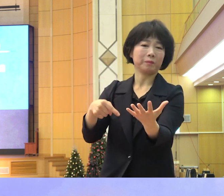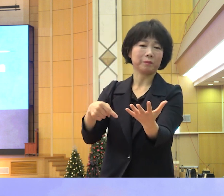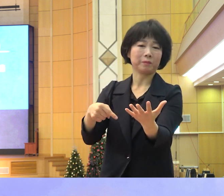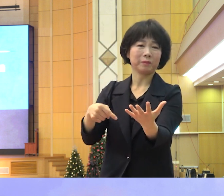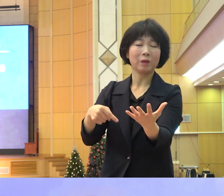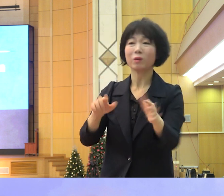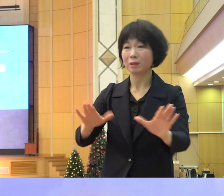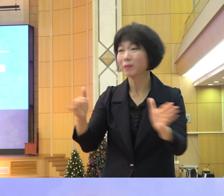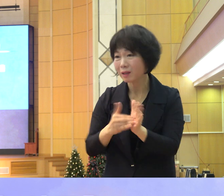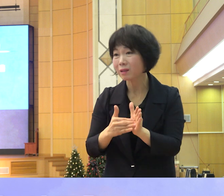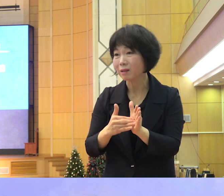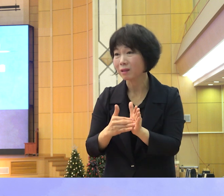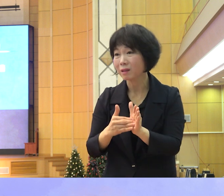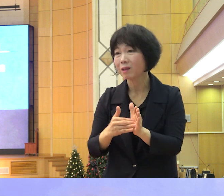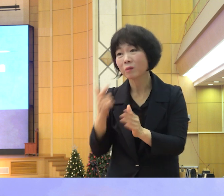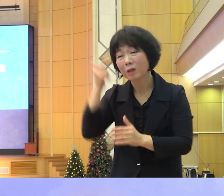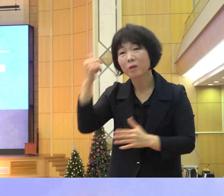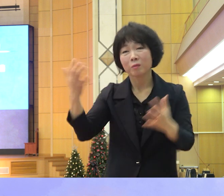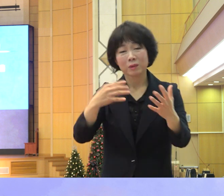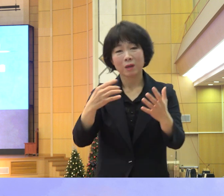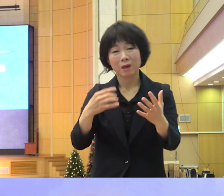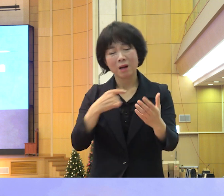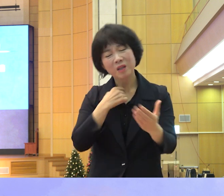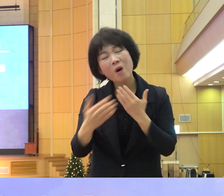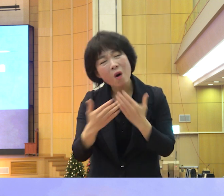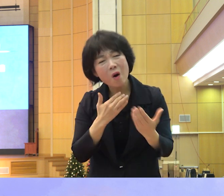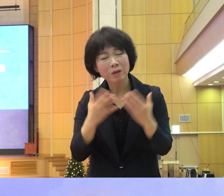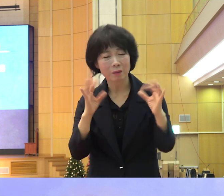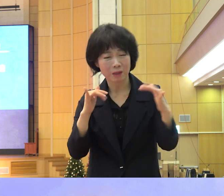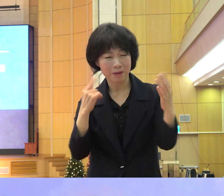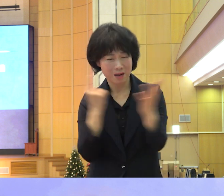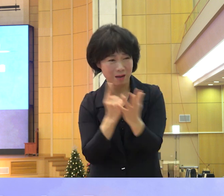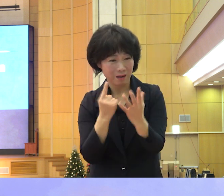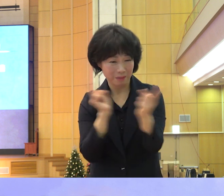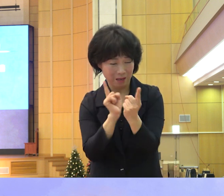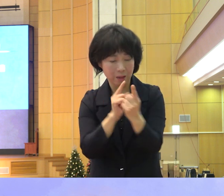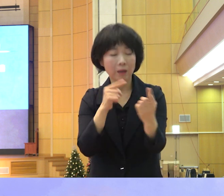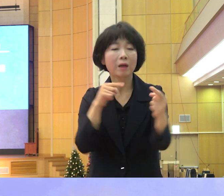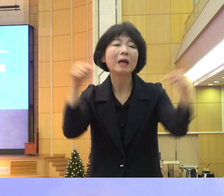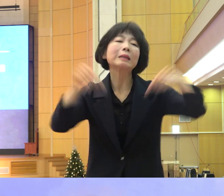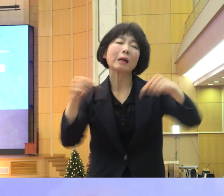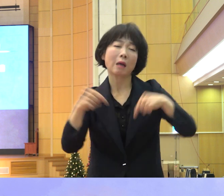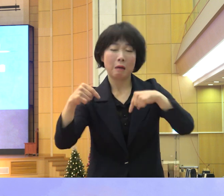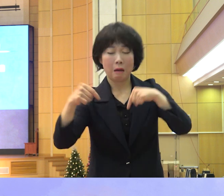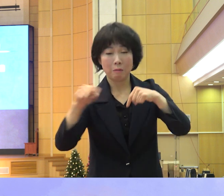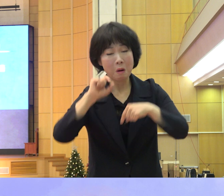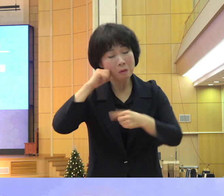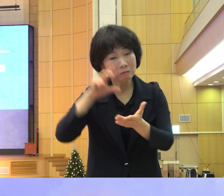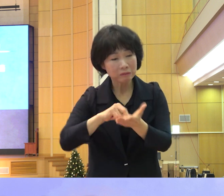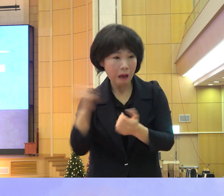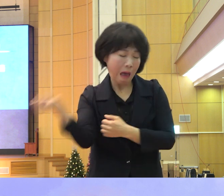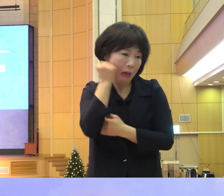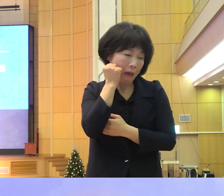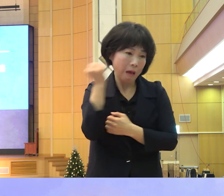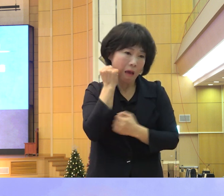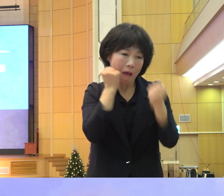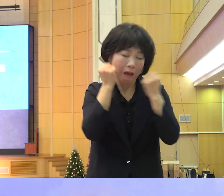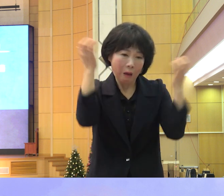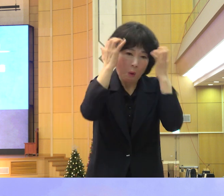많은 상담을 해봤잖아요. 그리고 많은 사람들을 그 어려운 문제 당하고 또